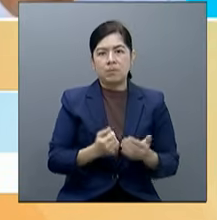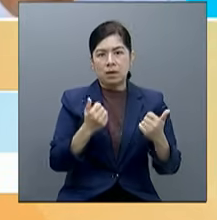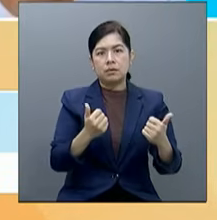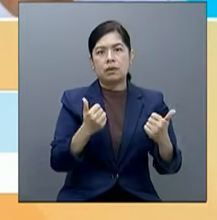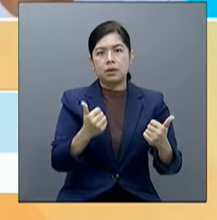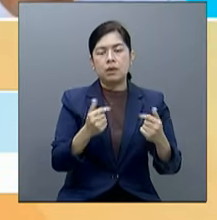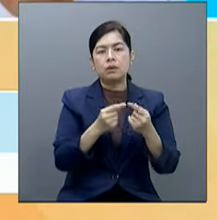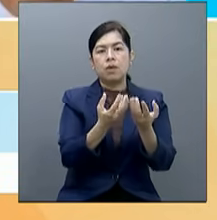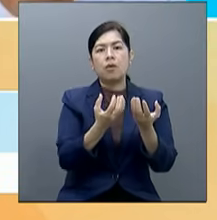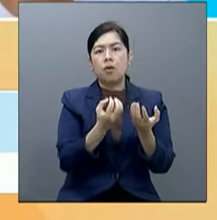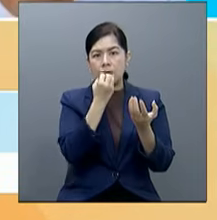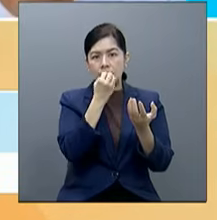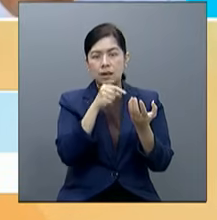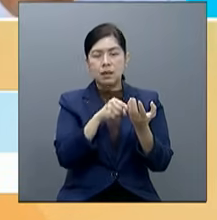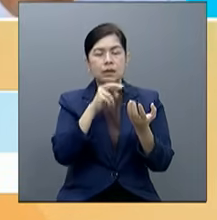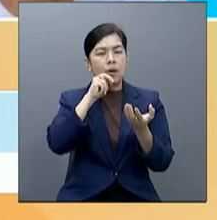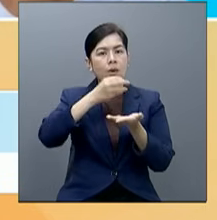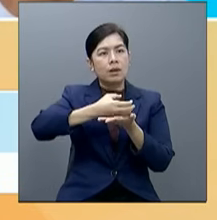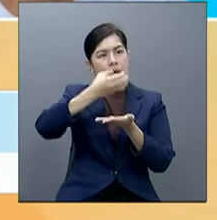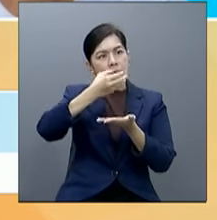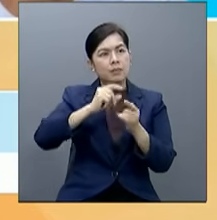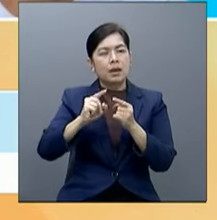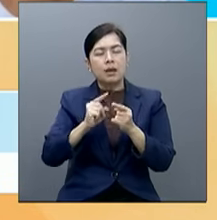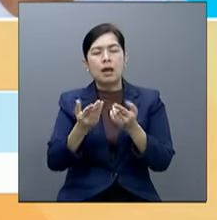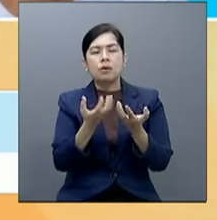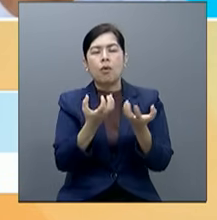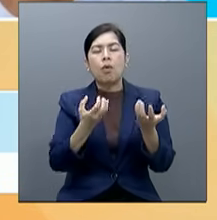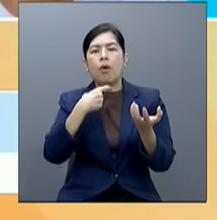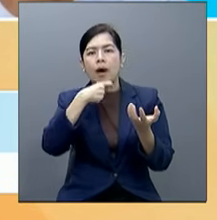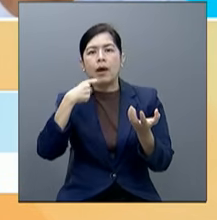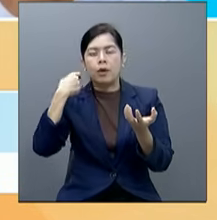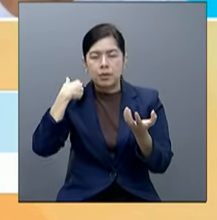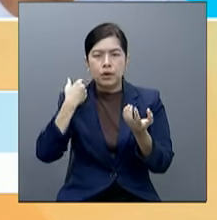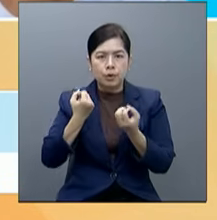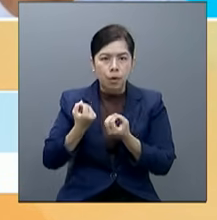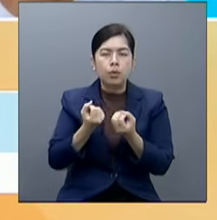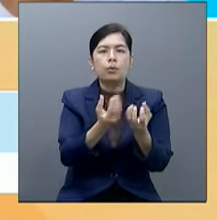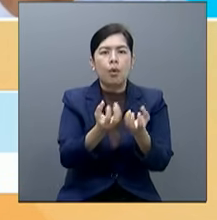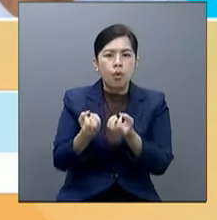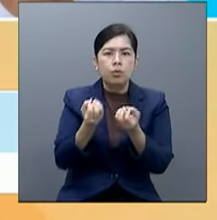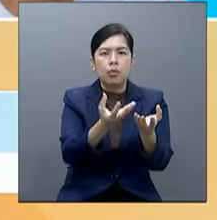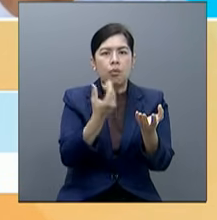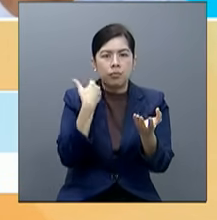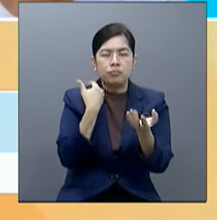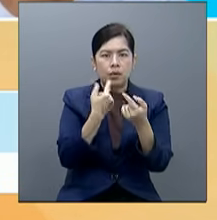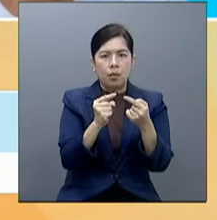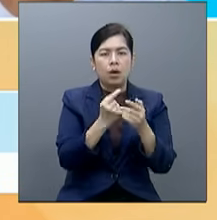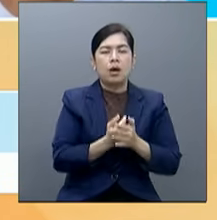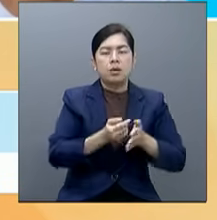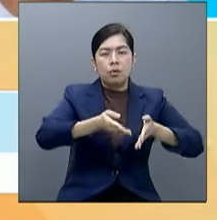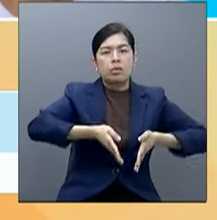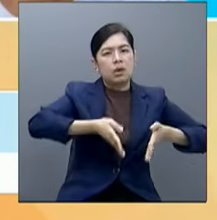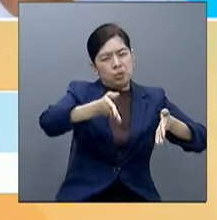หารหรือว่าน้ำเครื่องดื่มพวกนี้เสบียงแห้งก็ลำเลียงเข้าไปเรื่อยๆครับแต่ว่ายังถนนยังเข้าไม่ได้เพราะว่าฝนยังตก